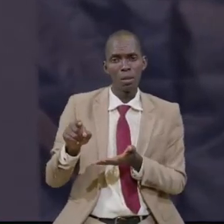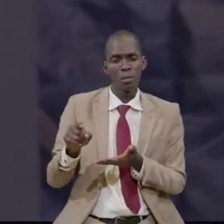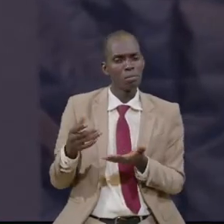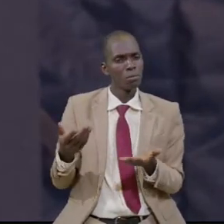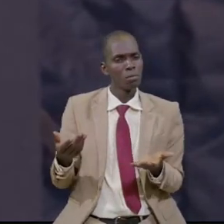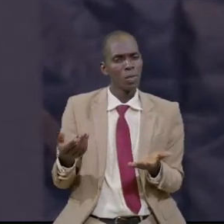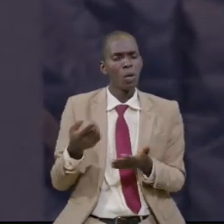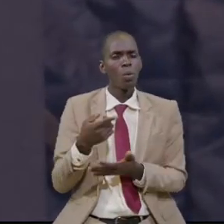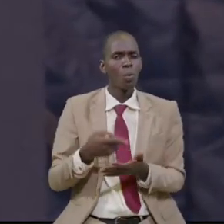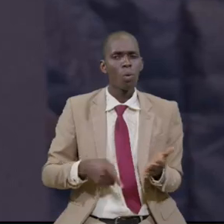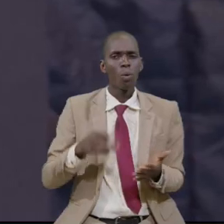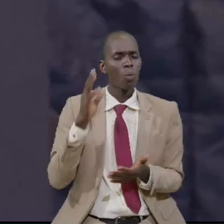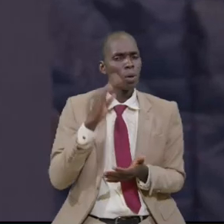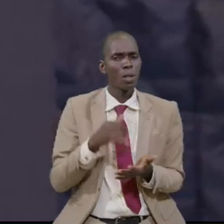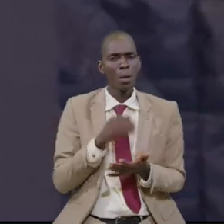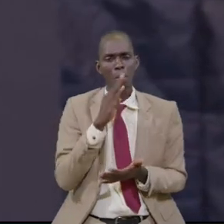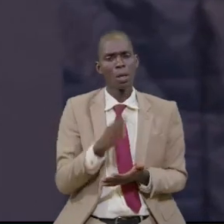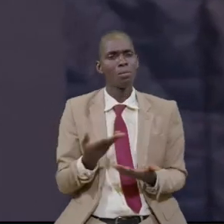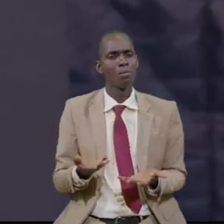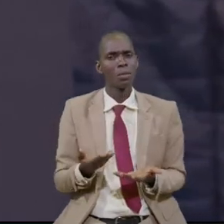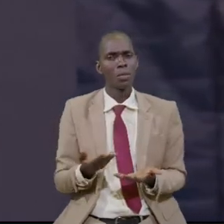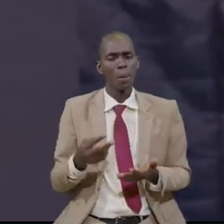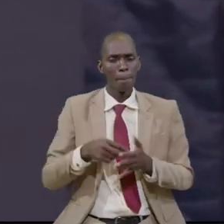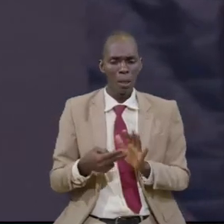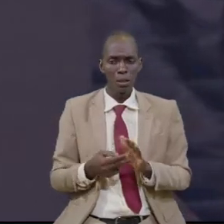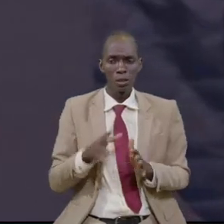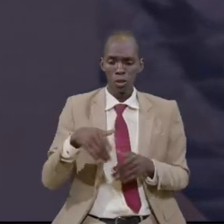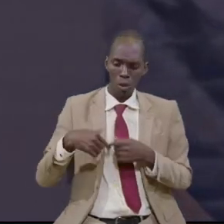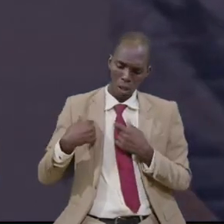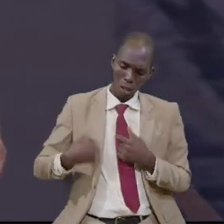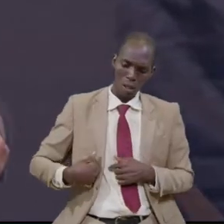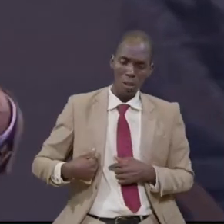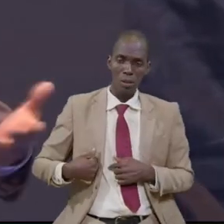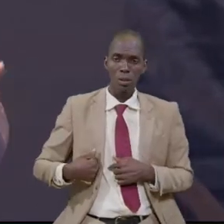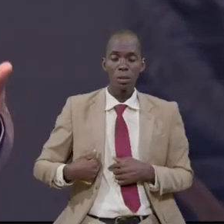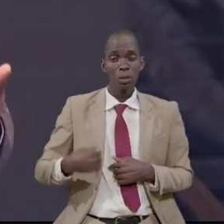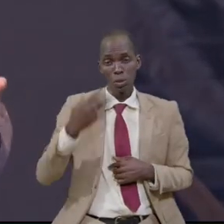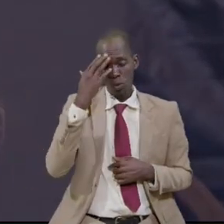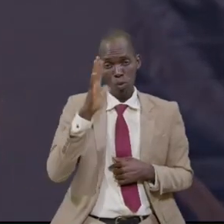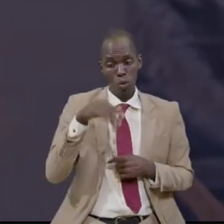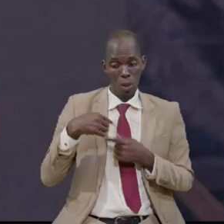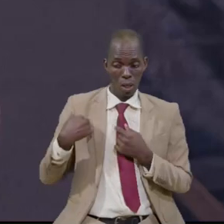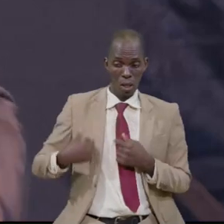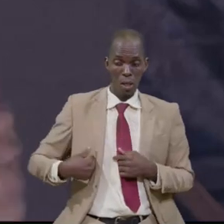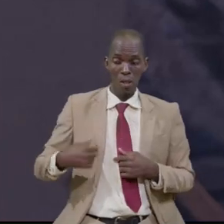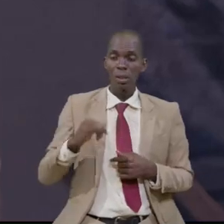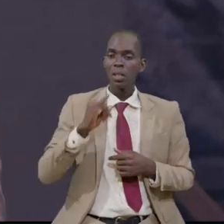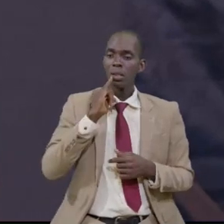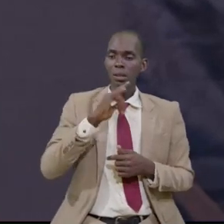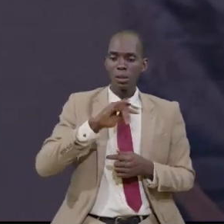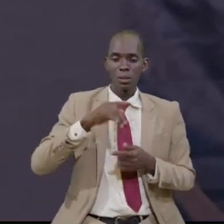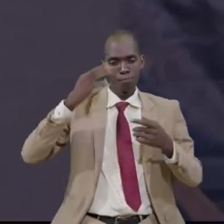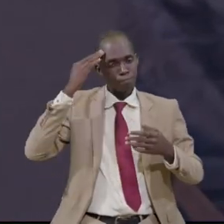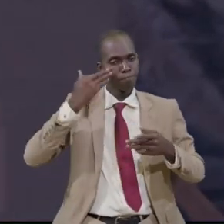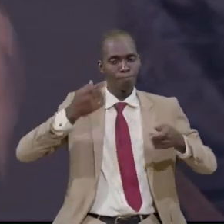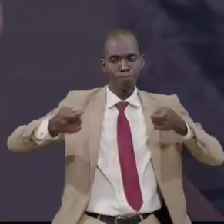pour ça, qu'est-ce que cela veut dire? Vous prenez votre cœur et votre cœur est le centre des activités